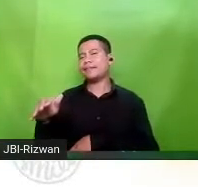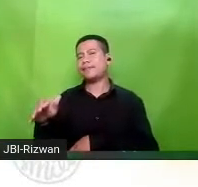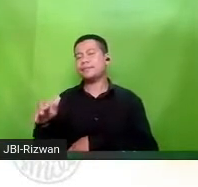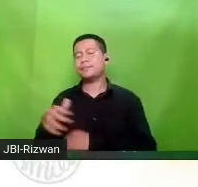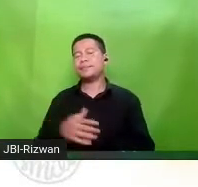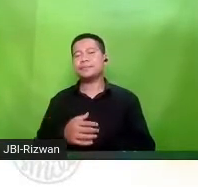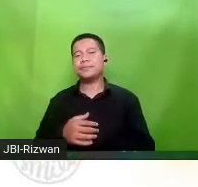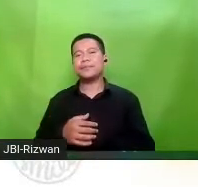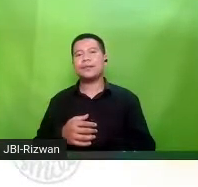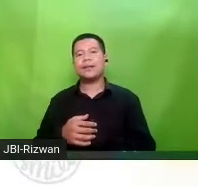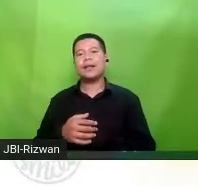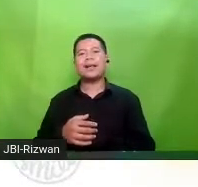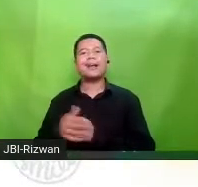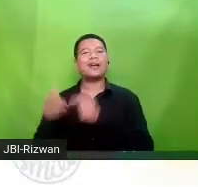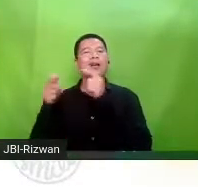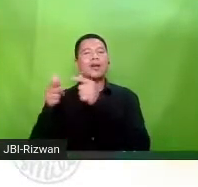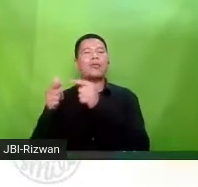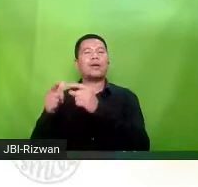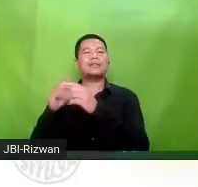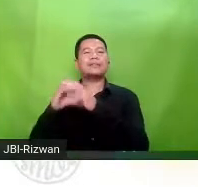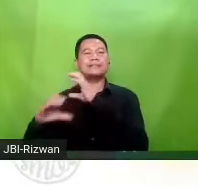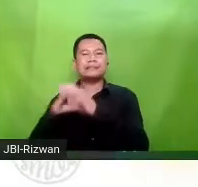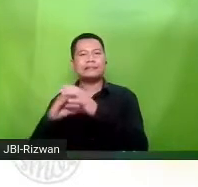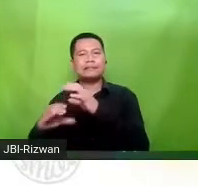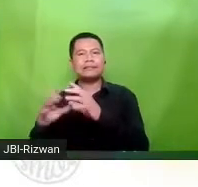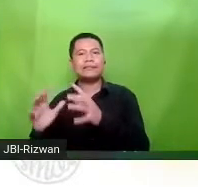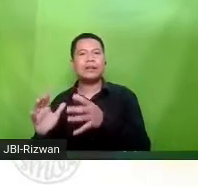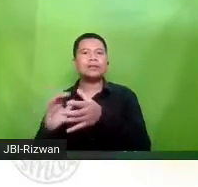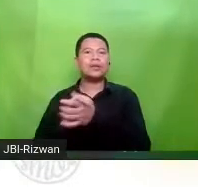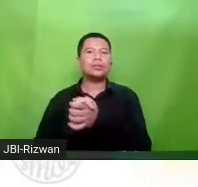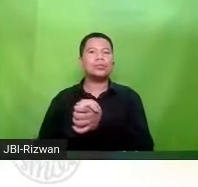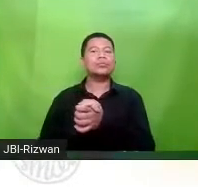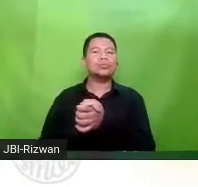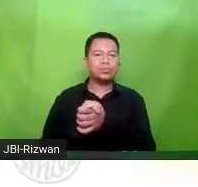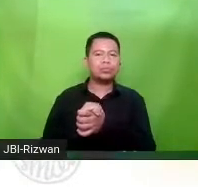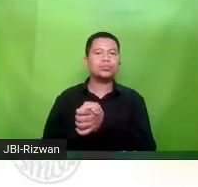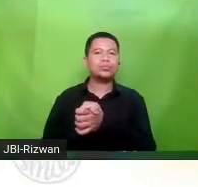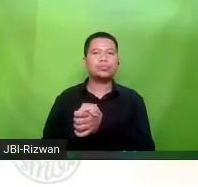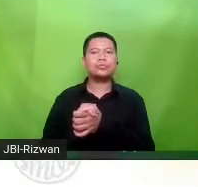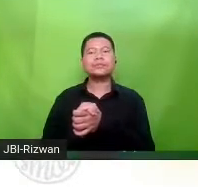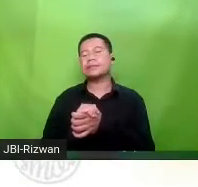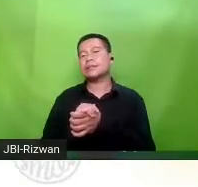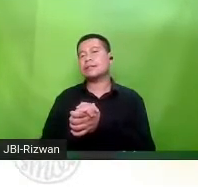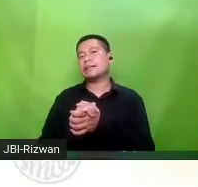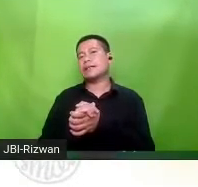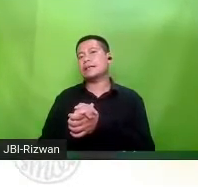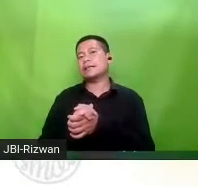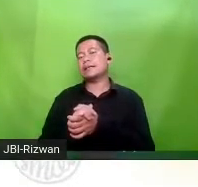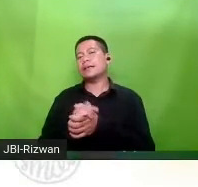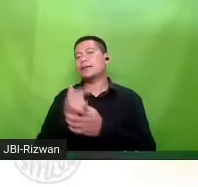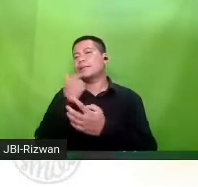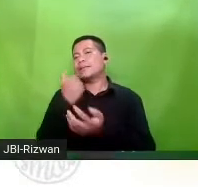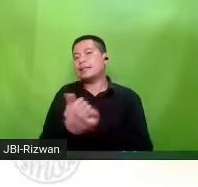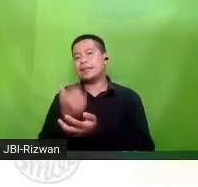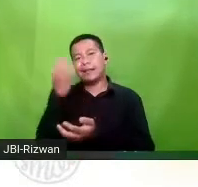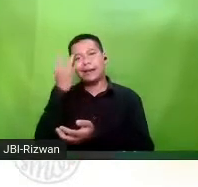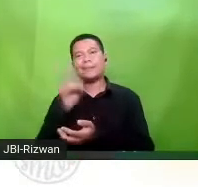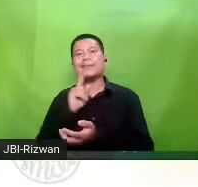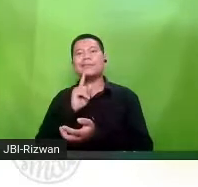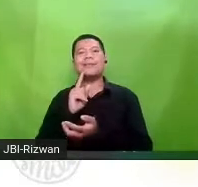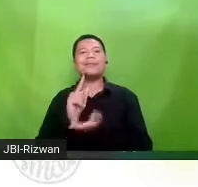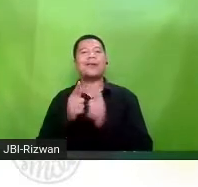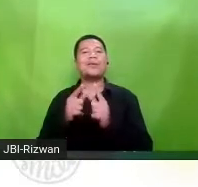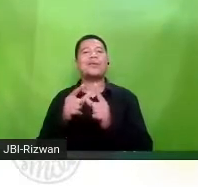gangguan interaksi menjadi satu dengan gangguan komunikasi. Penting sekali, karena kalau di DSM-4,